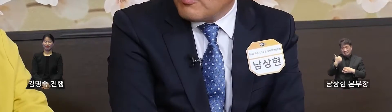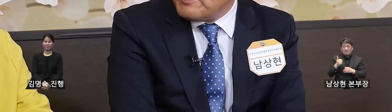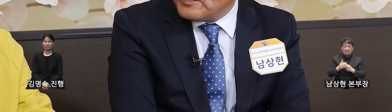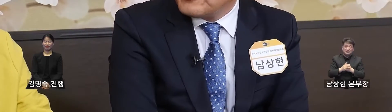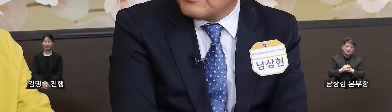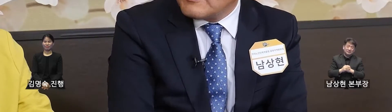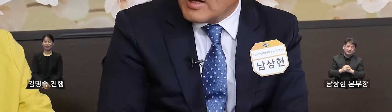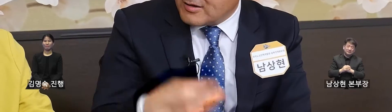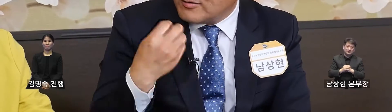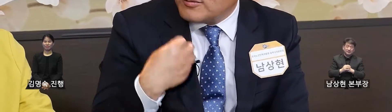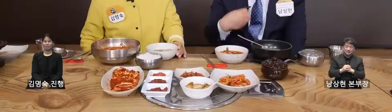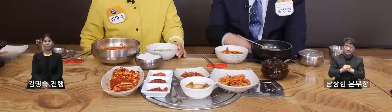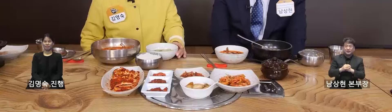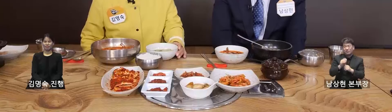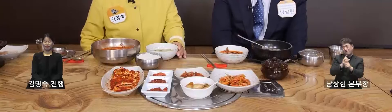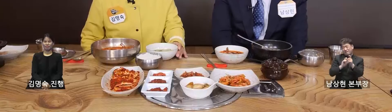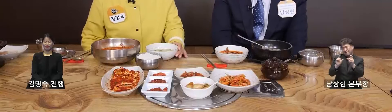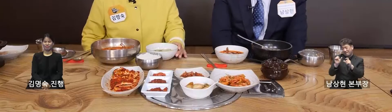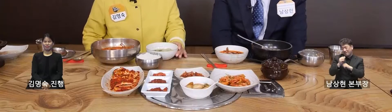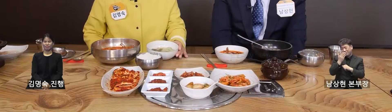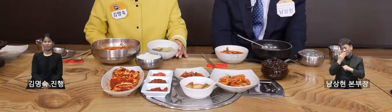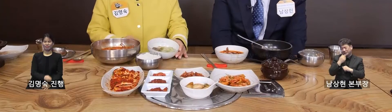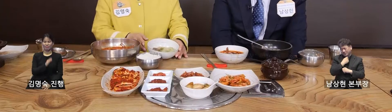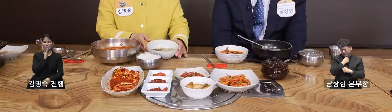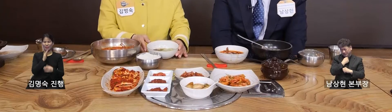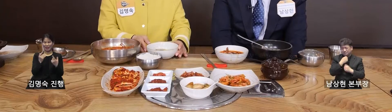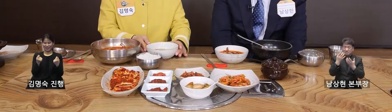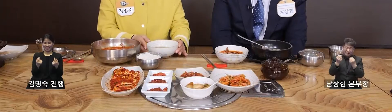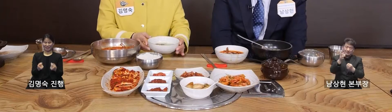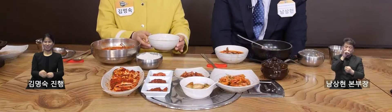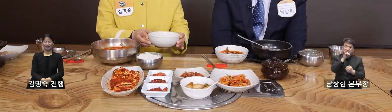더 땡기고 그렇게 하더라고요. 맞아요.